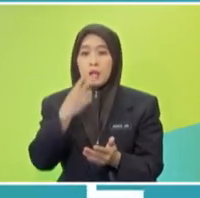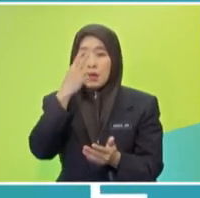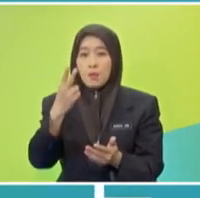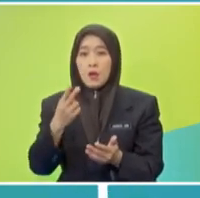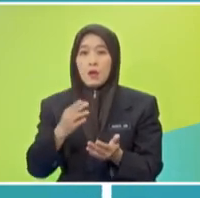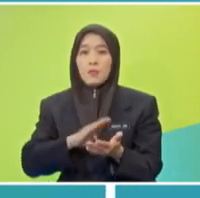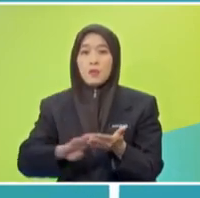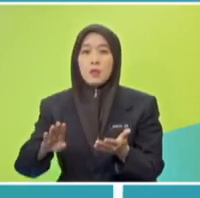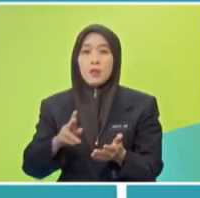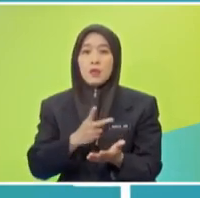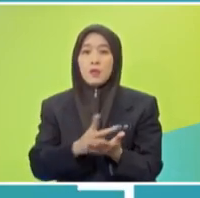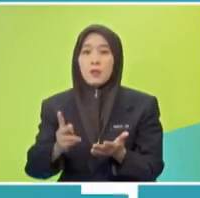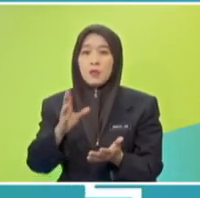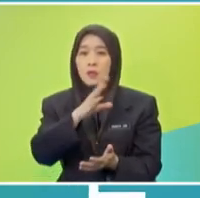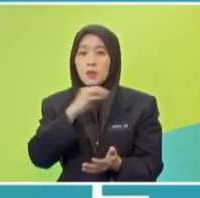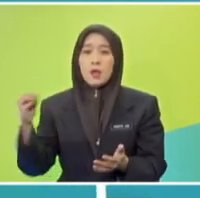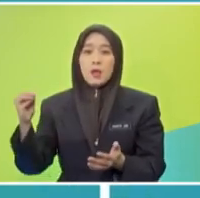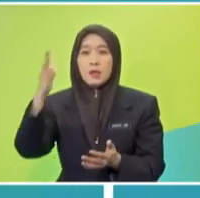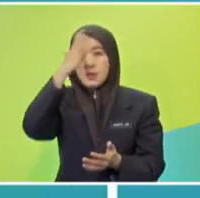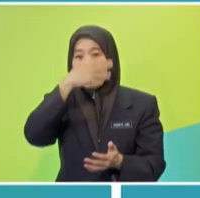kemas dan cantik dipandang